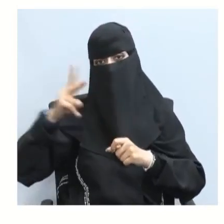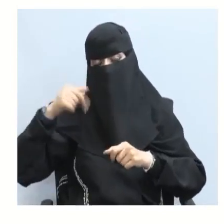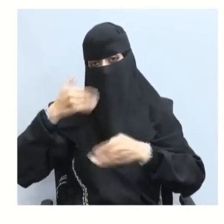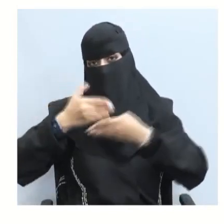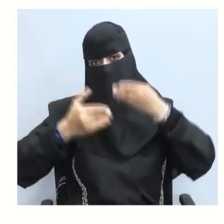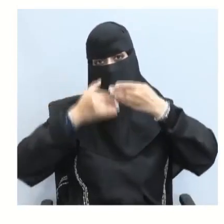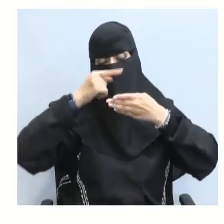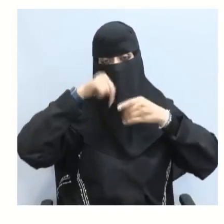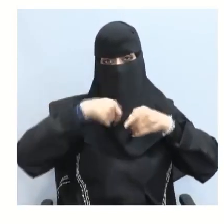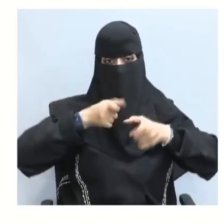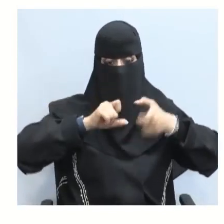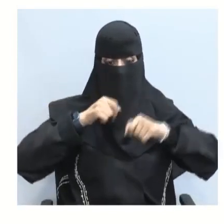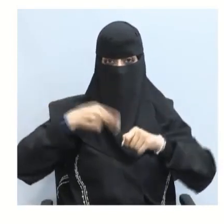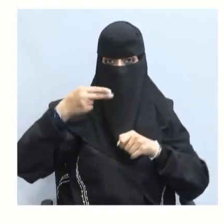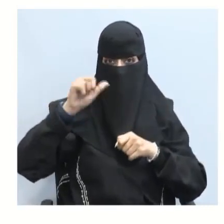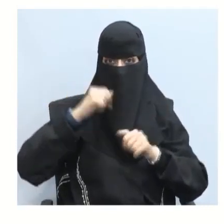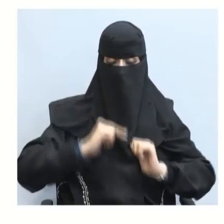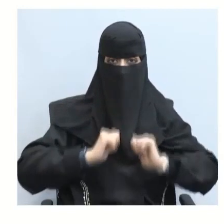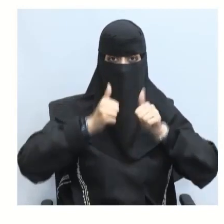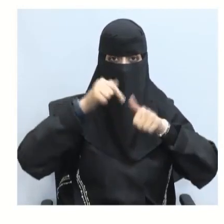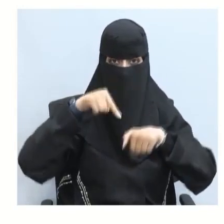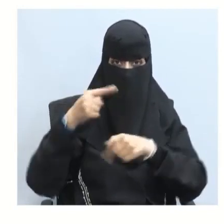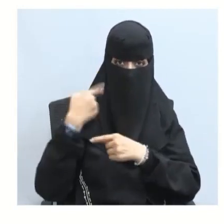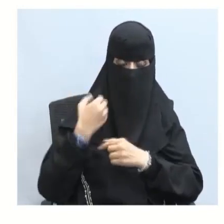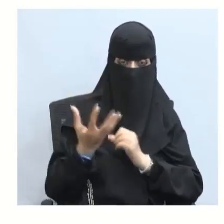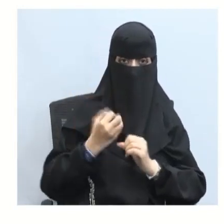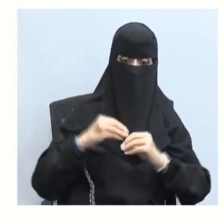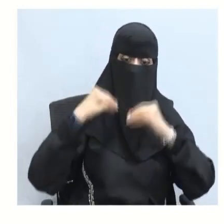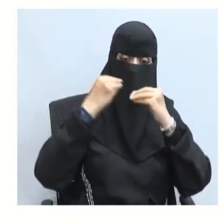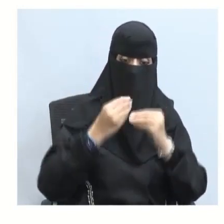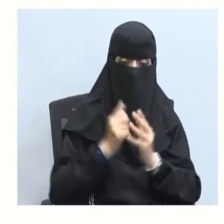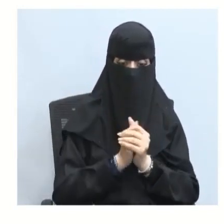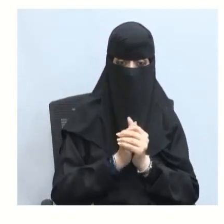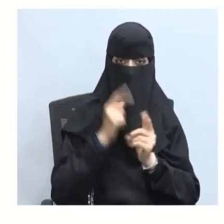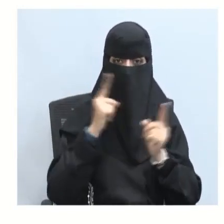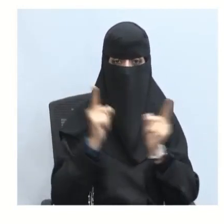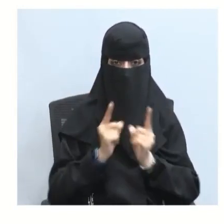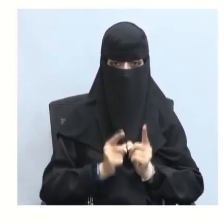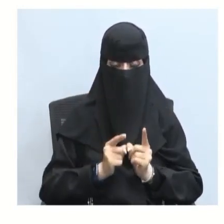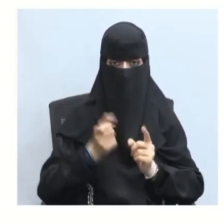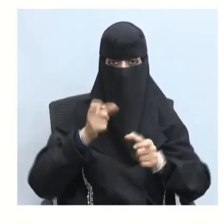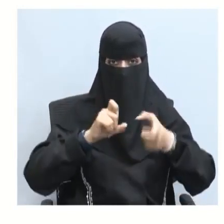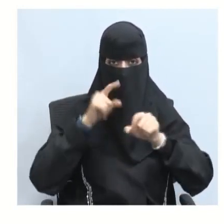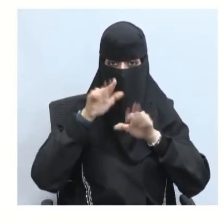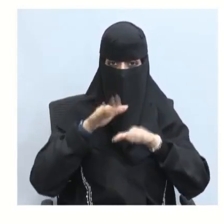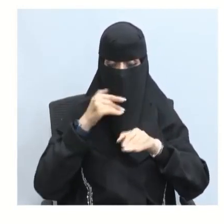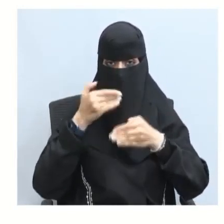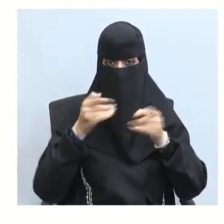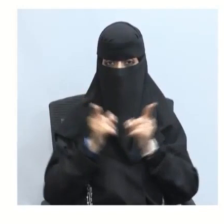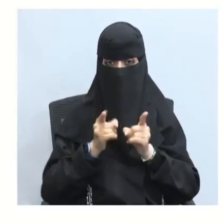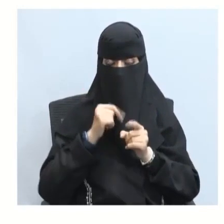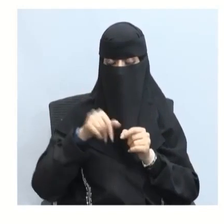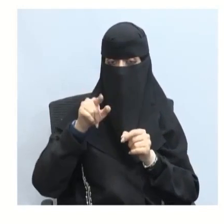المركبات العضويه ووهب لها القدره ان تنتجها ايضا حدد مركبين عضويين درسته سابقا